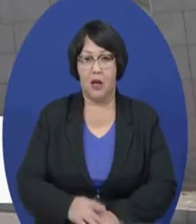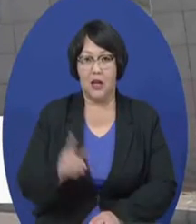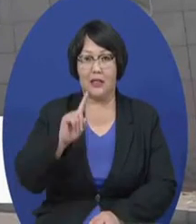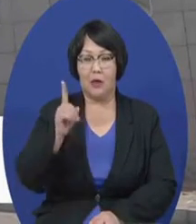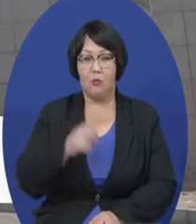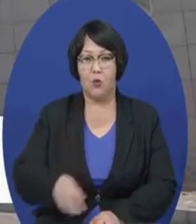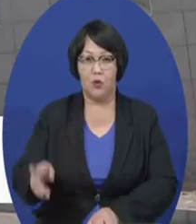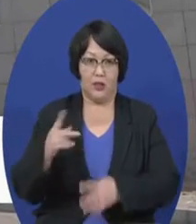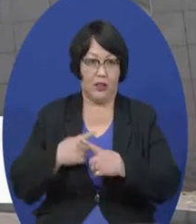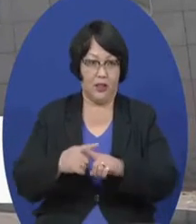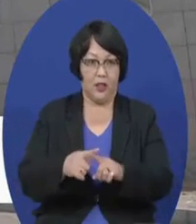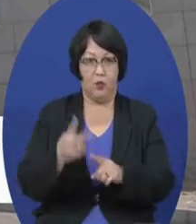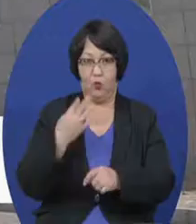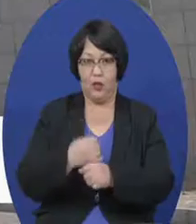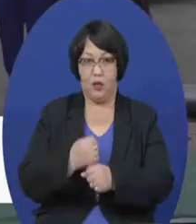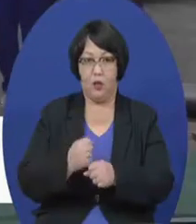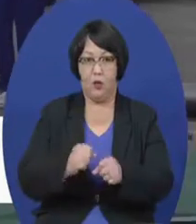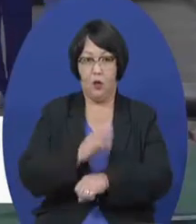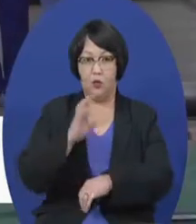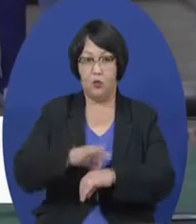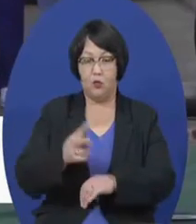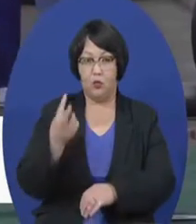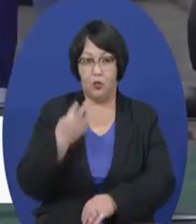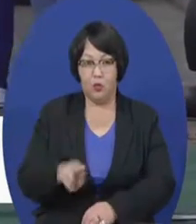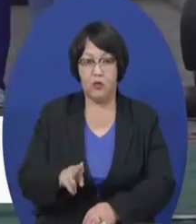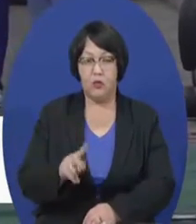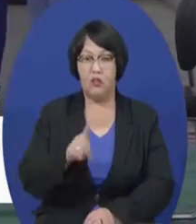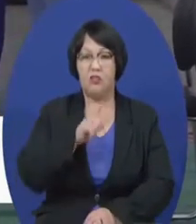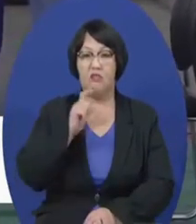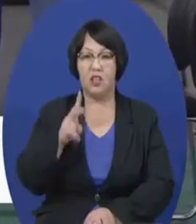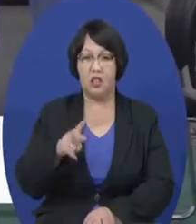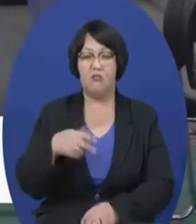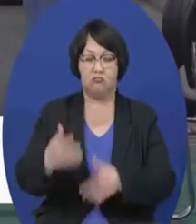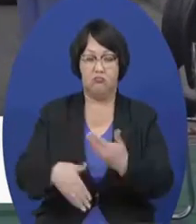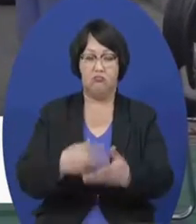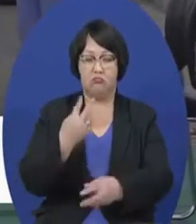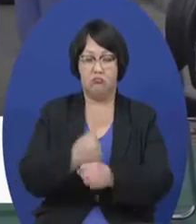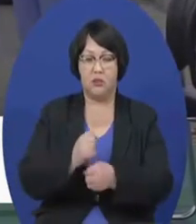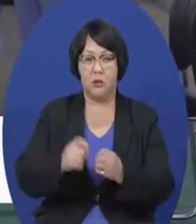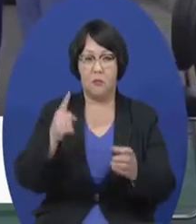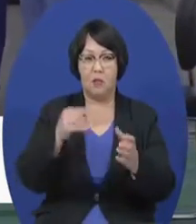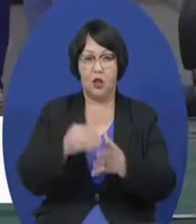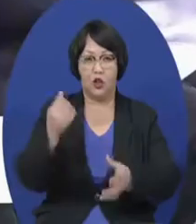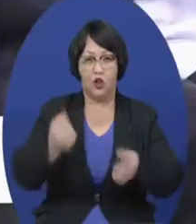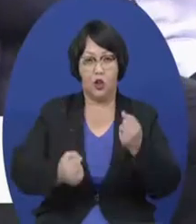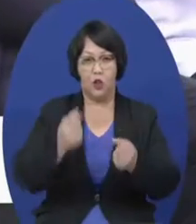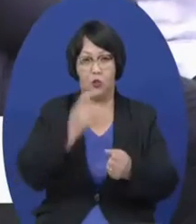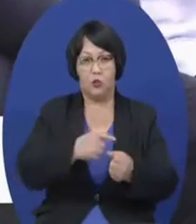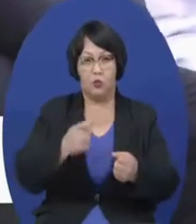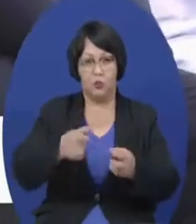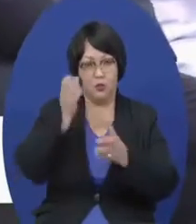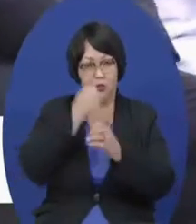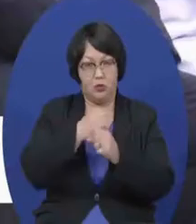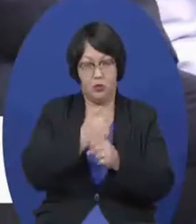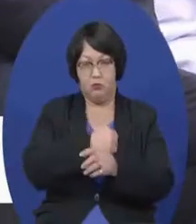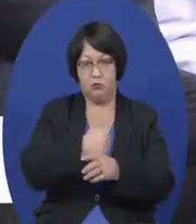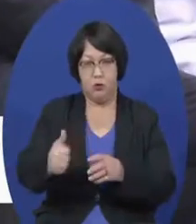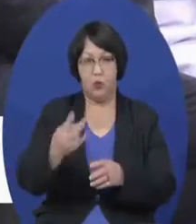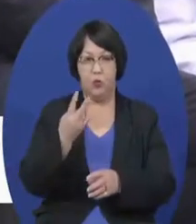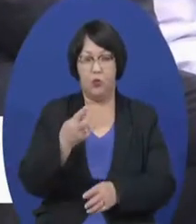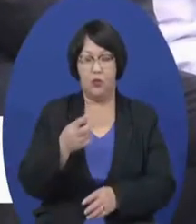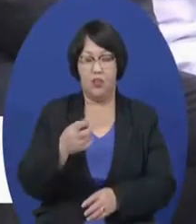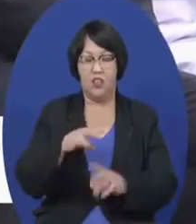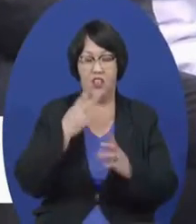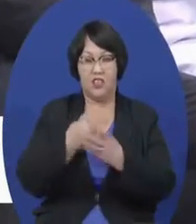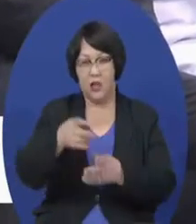Замын үд хилийн бомбын үйл ажиллагааг цар тахлын үед хэвэн явуулахад 1000 гаруй жолоочийг нэн тэргүүнд шинжилгээ тогтмол хамруулах, нэгдсэн эмнэлгийн оншилгоо